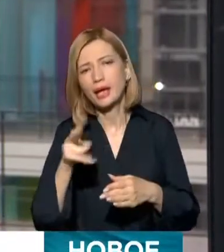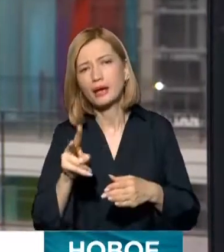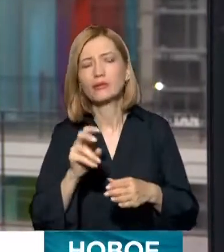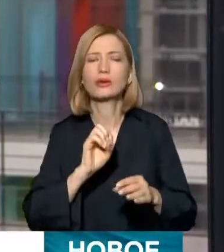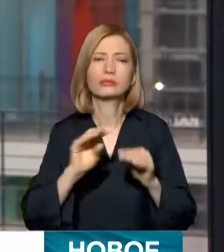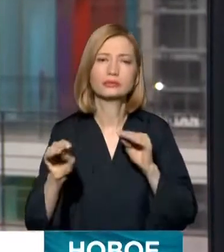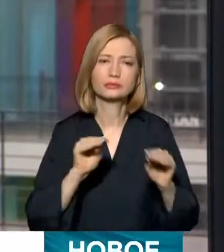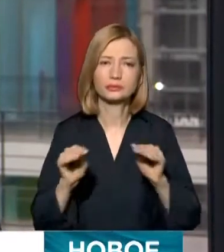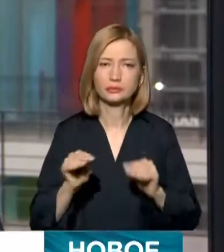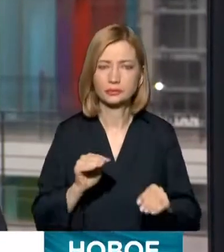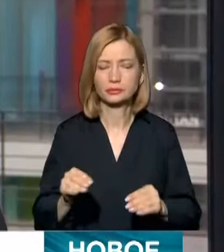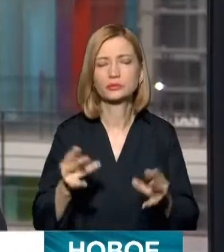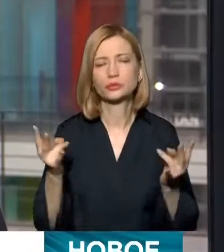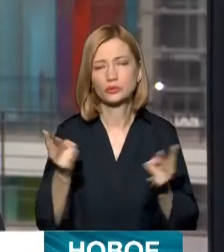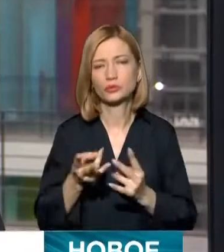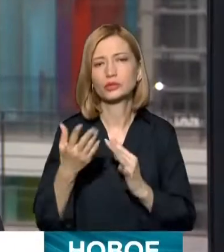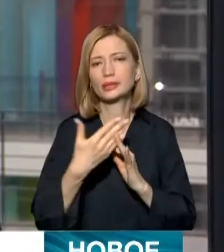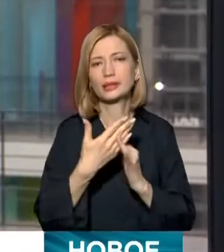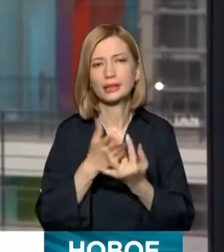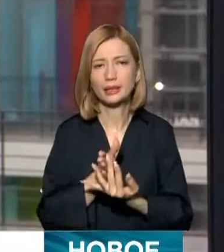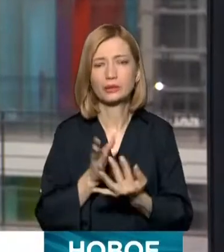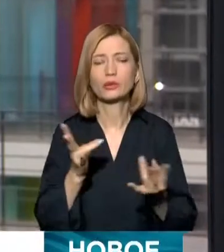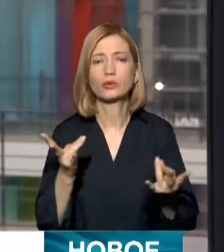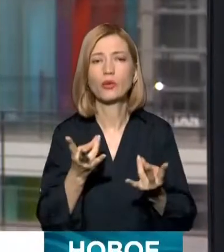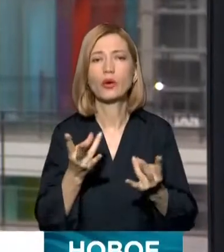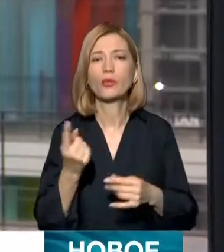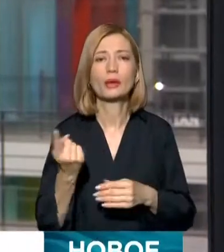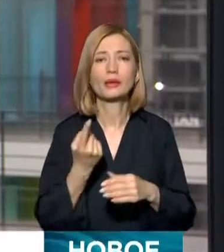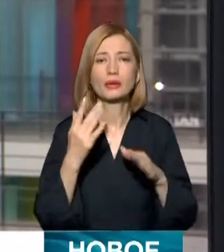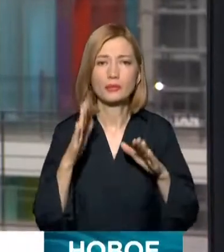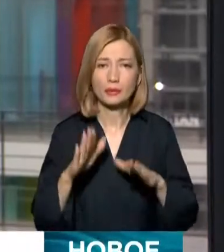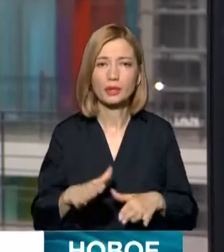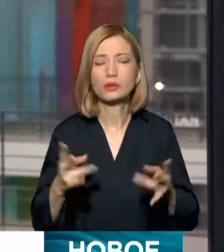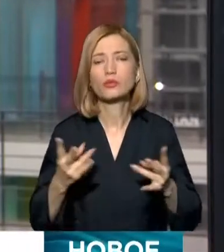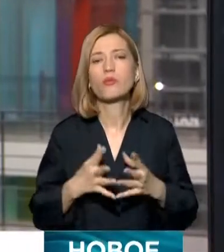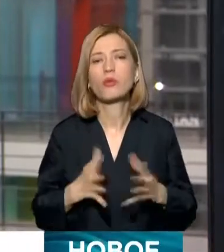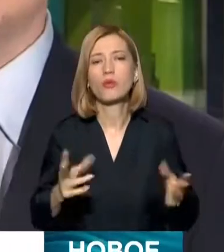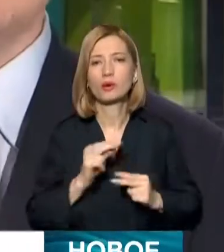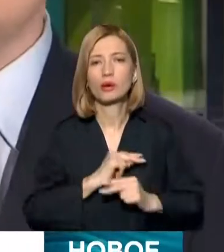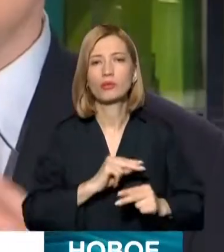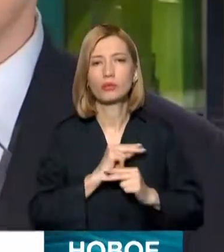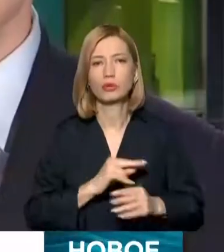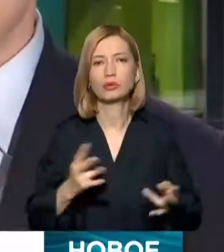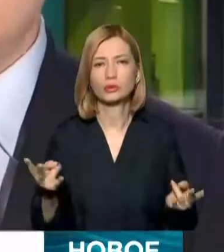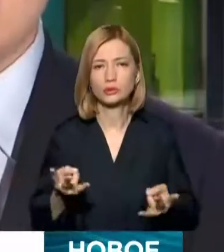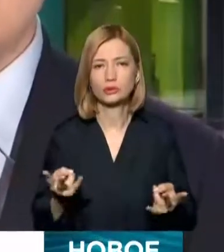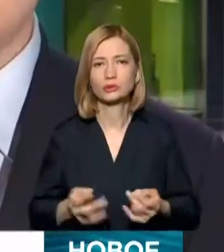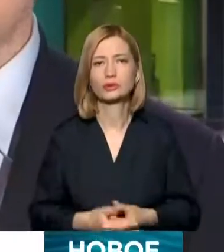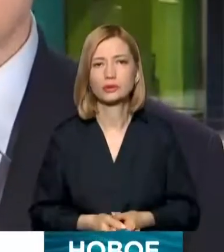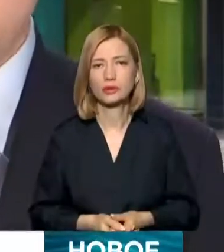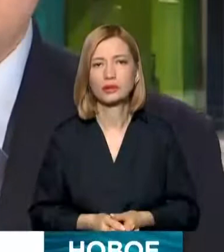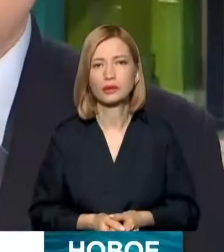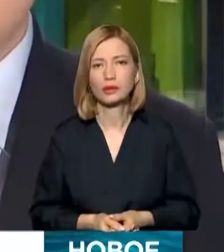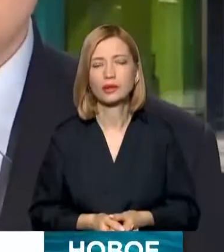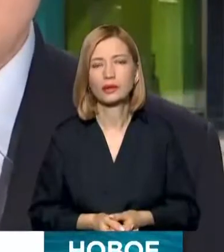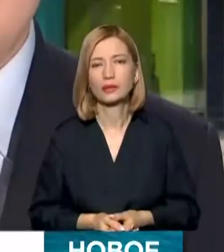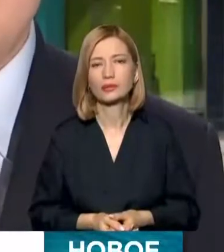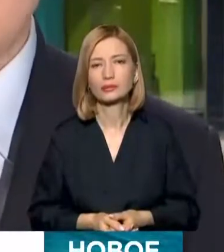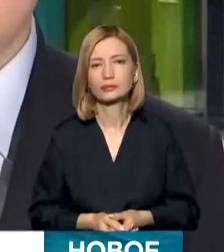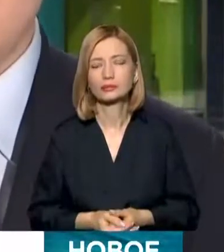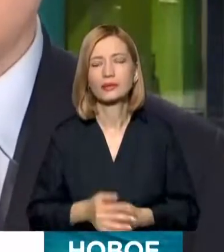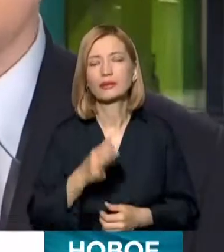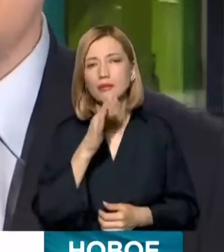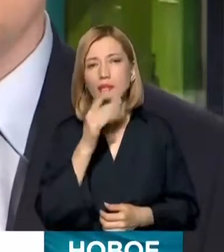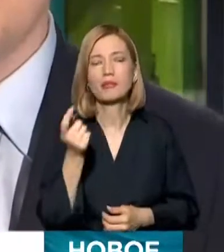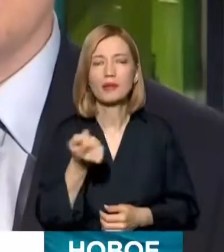сбережений. Но генерально текущее время показывает, что в первую очередь всем нам просто нужно больше работать. Алишер, это я спасибо. Очень быстро говорю, некоторые вещи спорные, потому что у нас времени